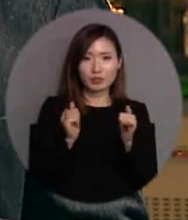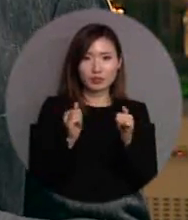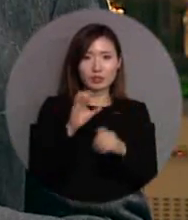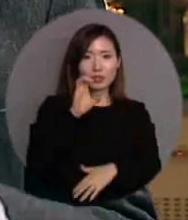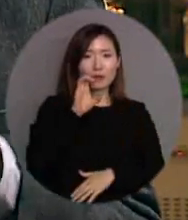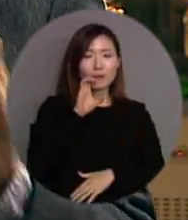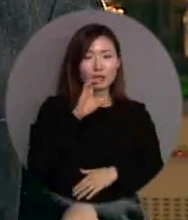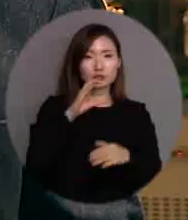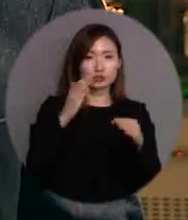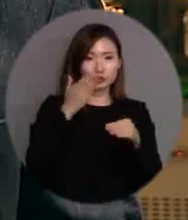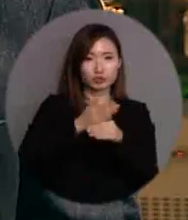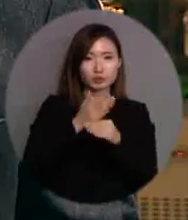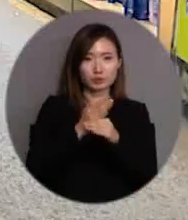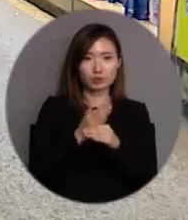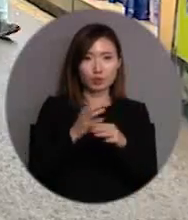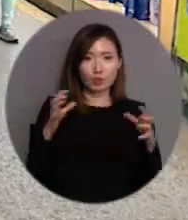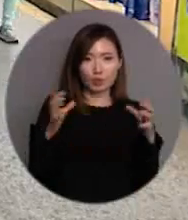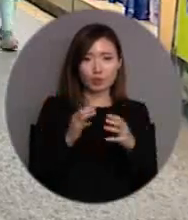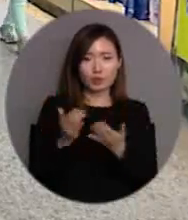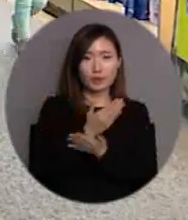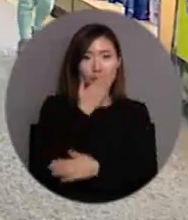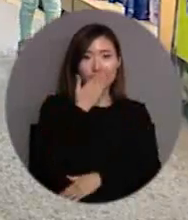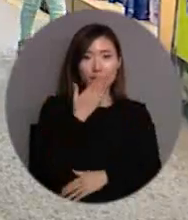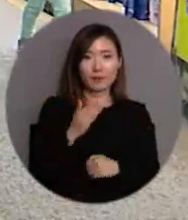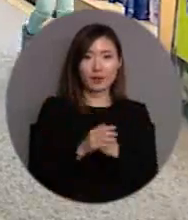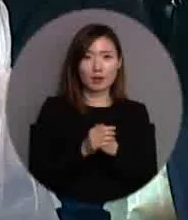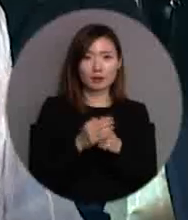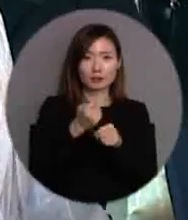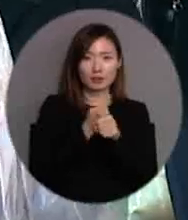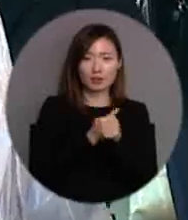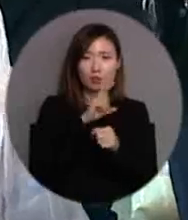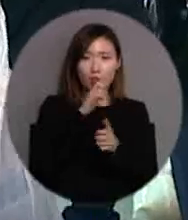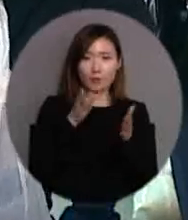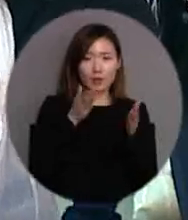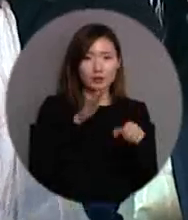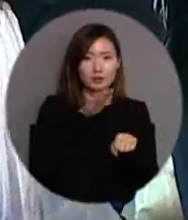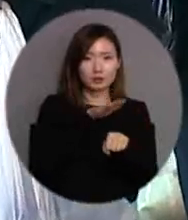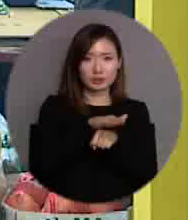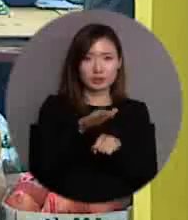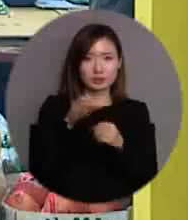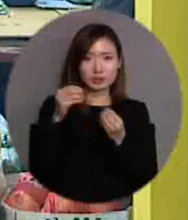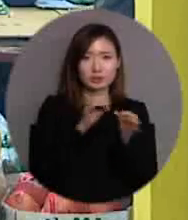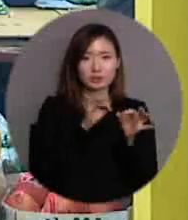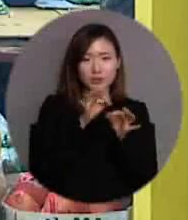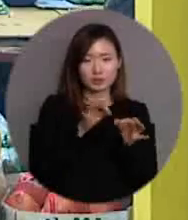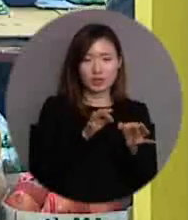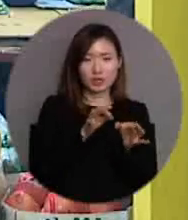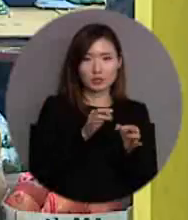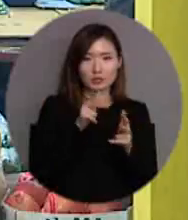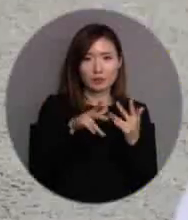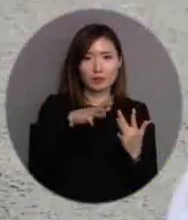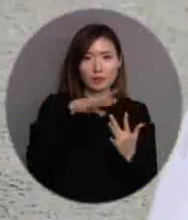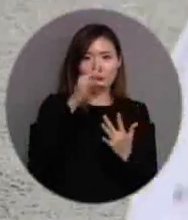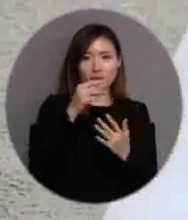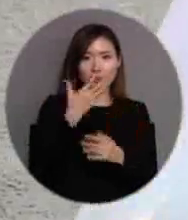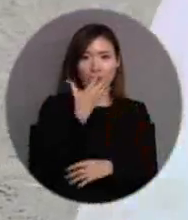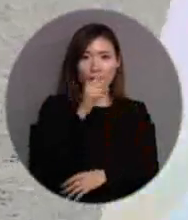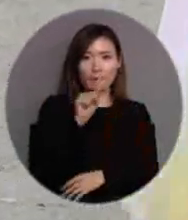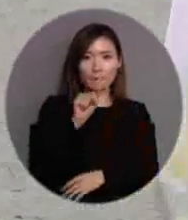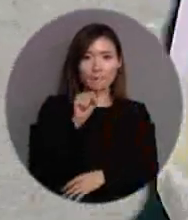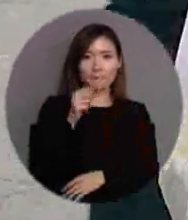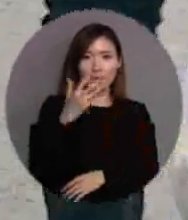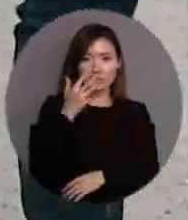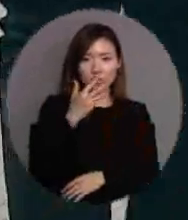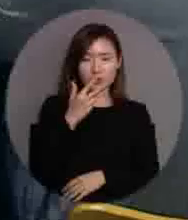만나고 뭔가 나눌 수 있는 지난해 골 목형 시장 사업 에 선정된 망원시장 은 4억 8000만원의 예산을